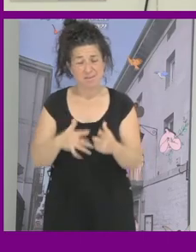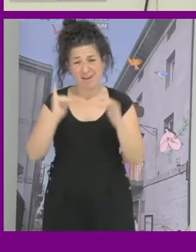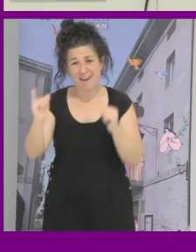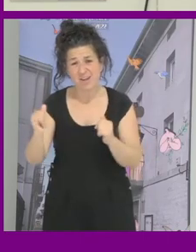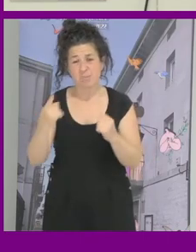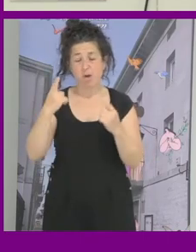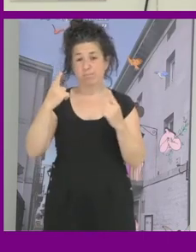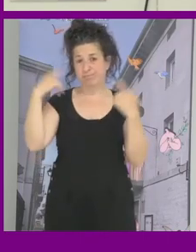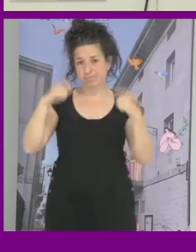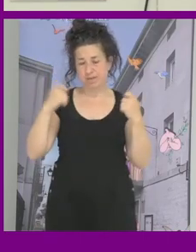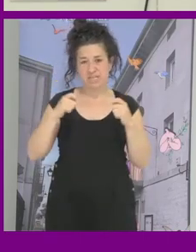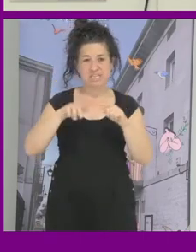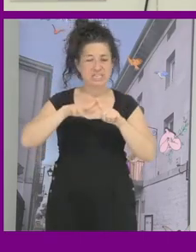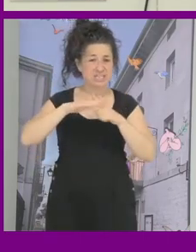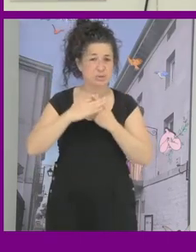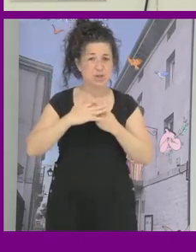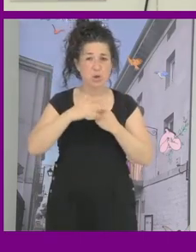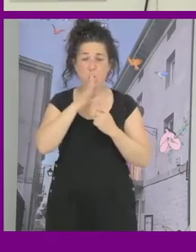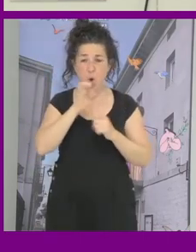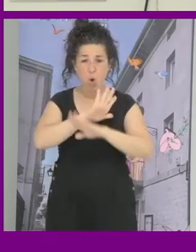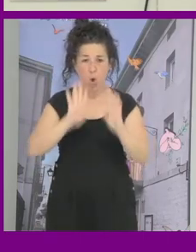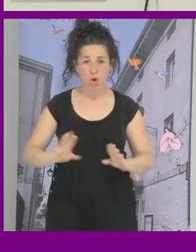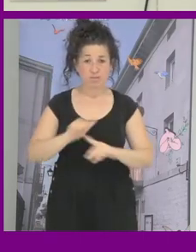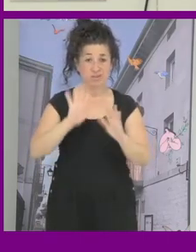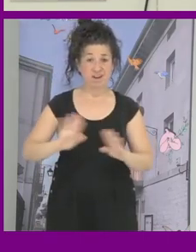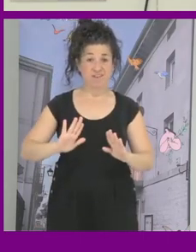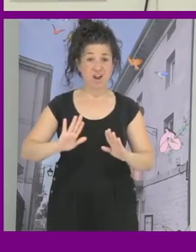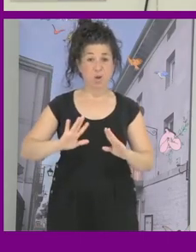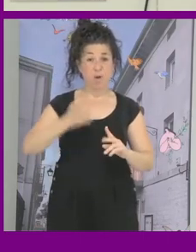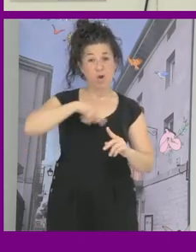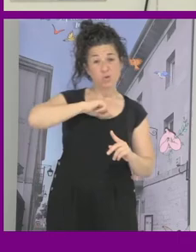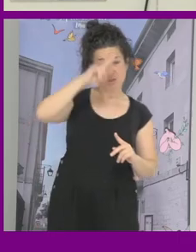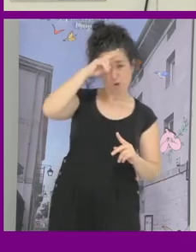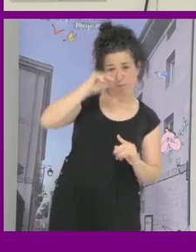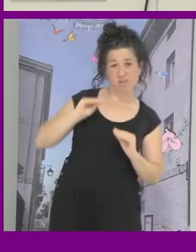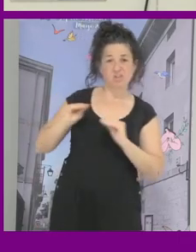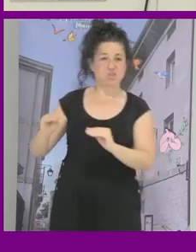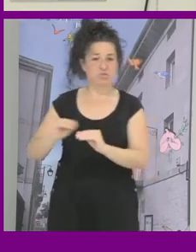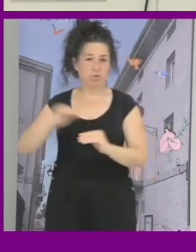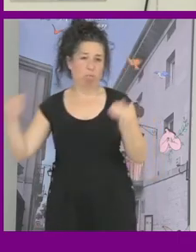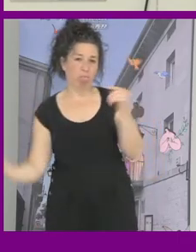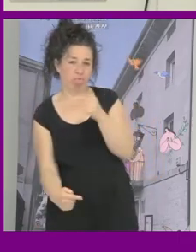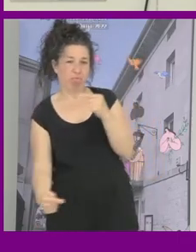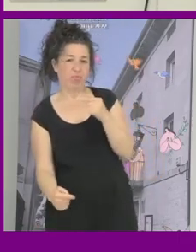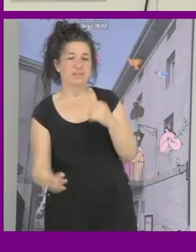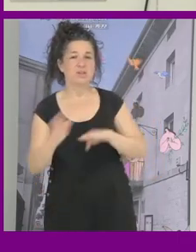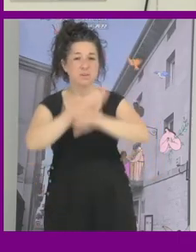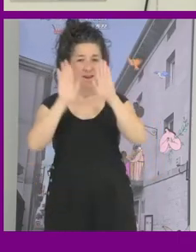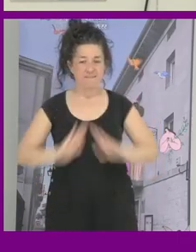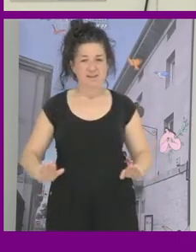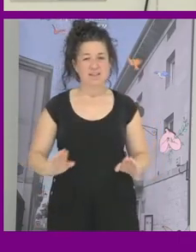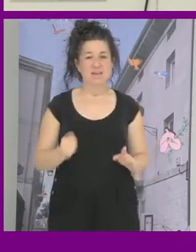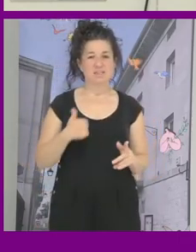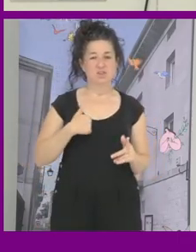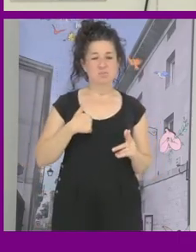dituzten, eta kezka horiek ba, geratu diren beste plano batean. Eta ja bukatzeko, ba, iruditzen zait polita dela baita ere,